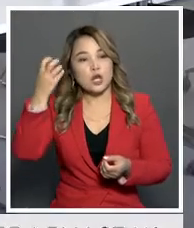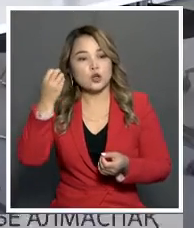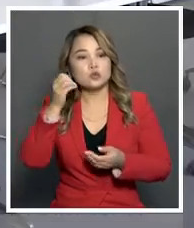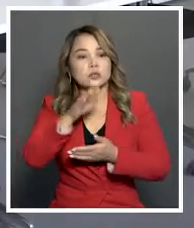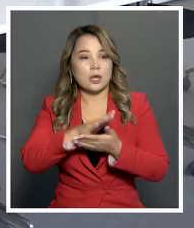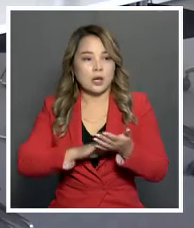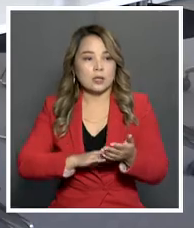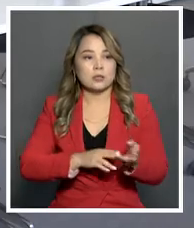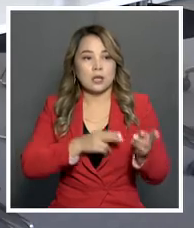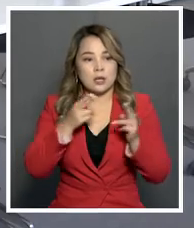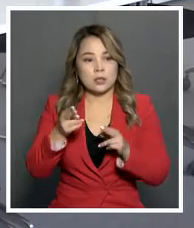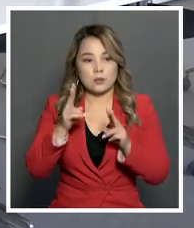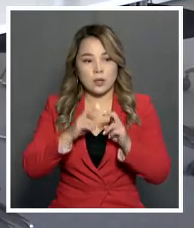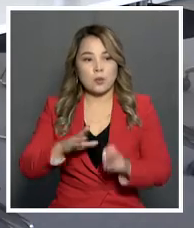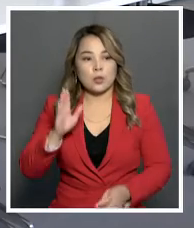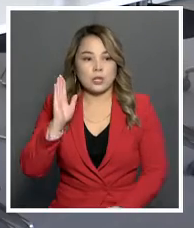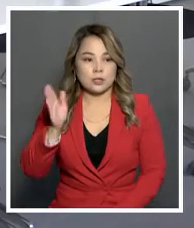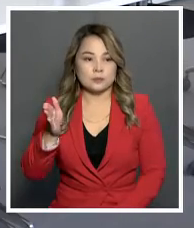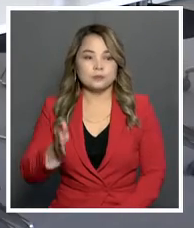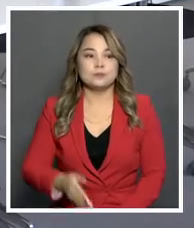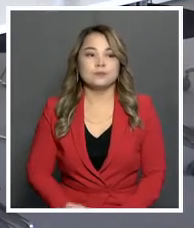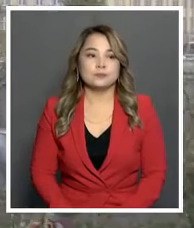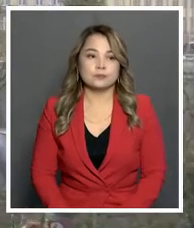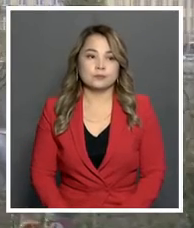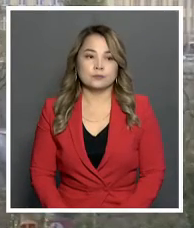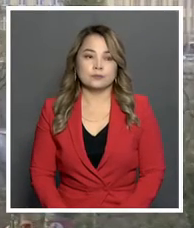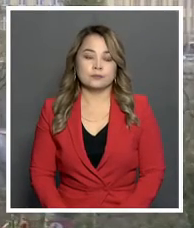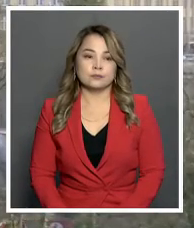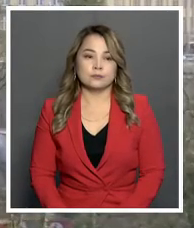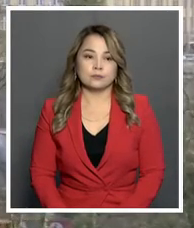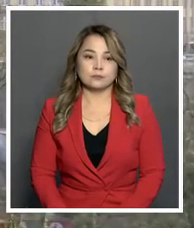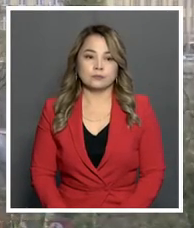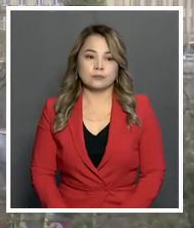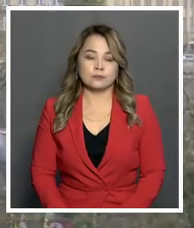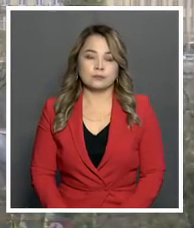жалғасады. Нұрсұлу Қасым, Бауыржан Дүйсенбекұлы, Қазақстан ұлттық телеарнасы, Люксембург.